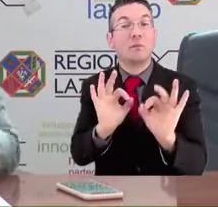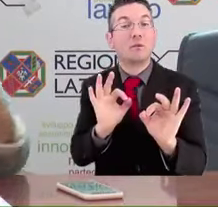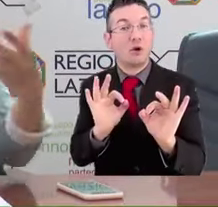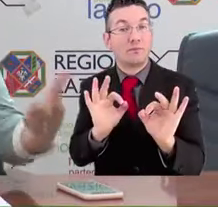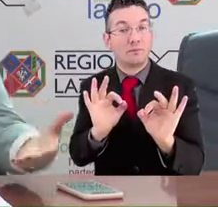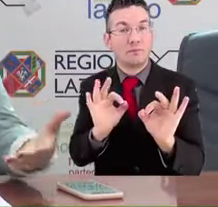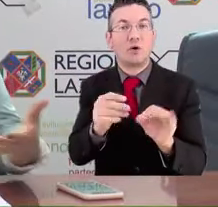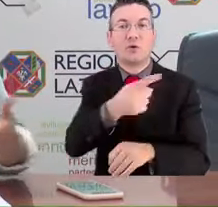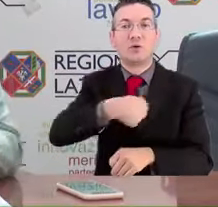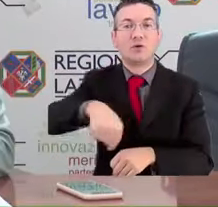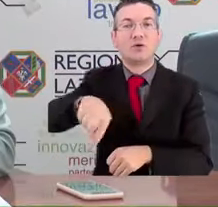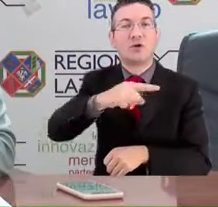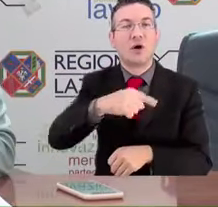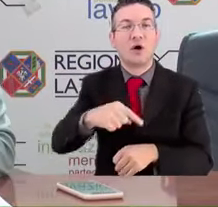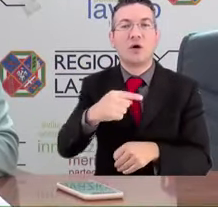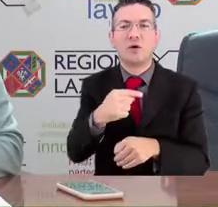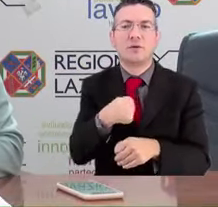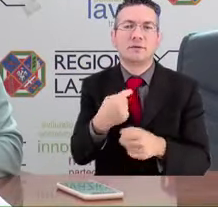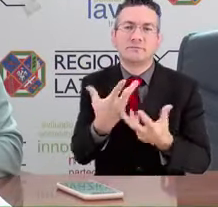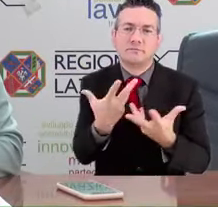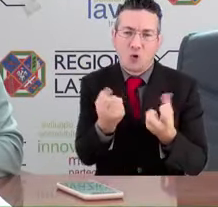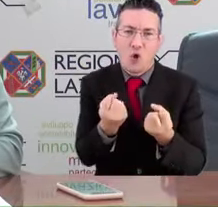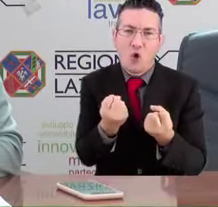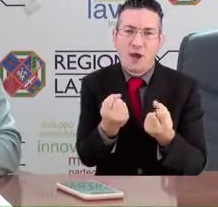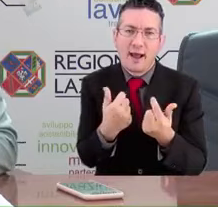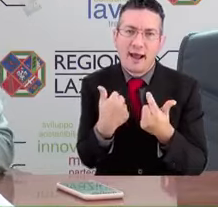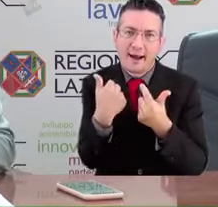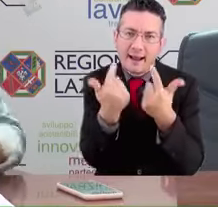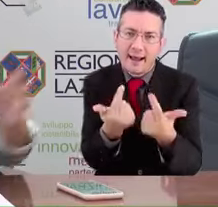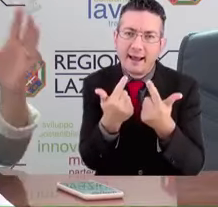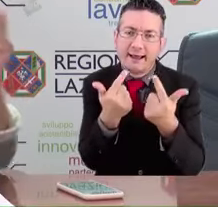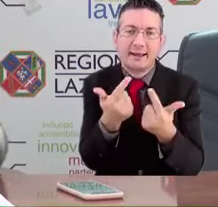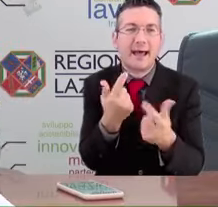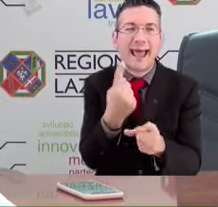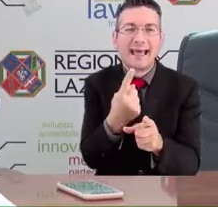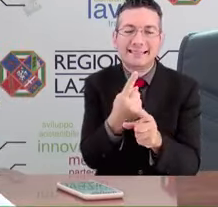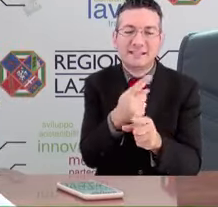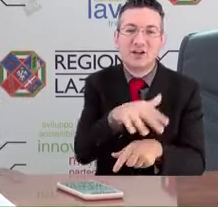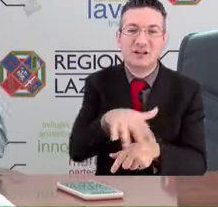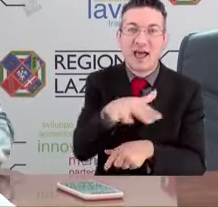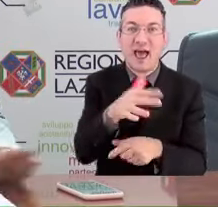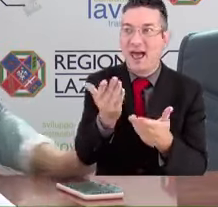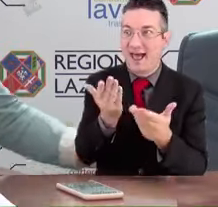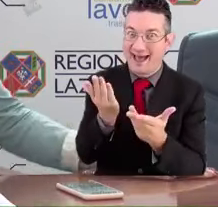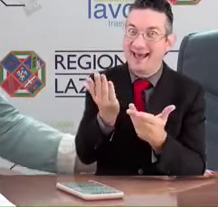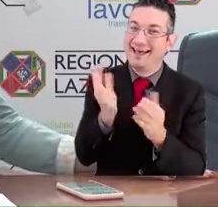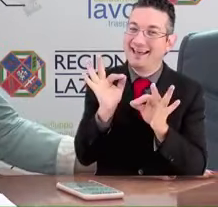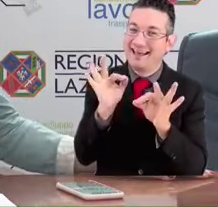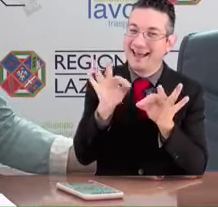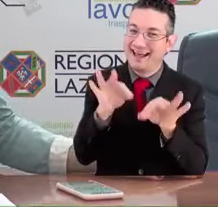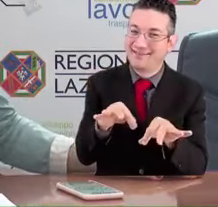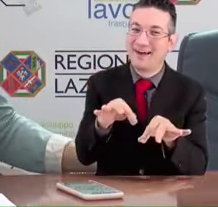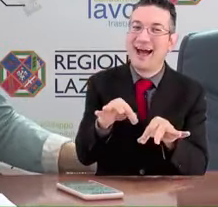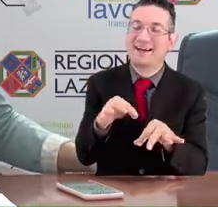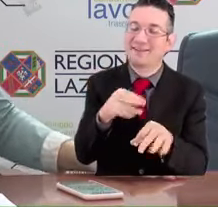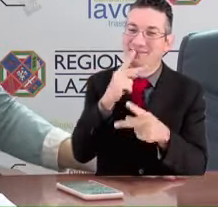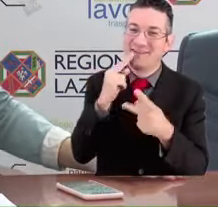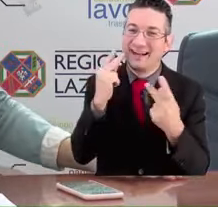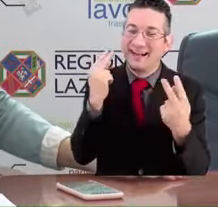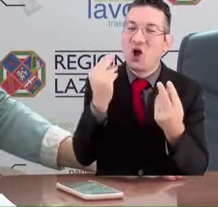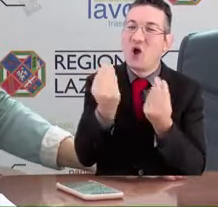dare risposte concrete alle esigenze del settore intanto è arrivato e sono felicissima il mio collega